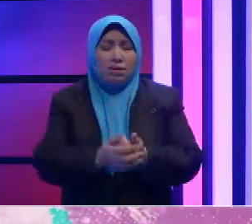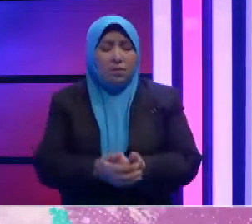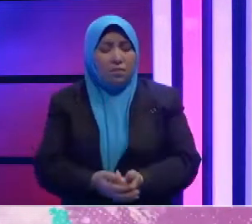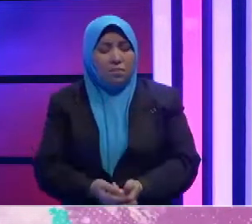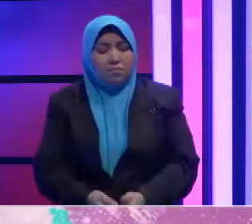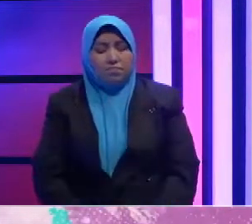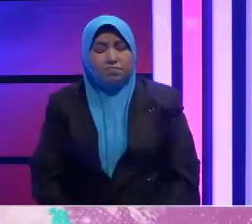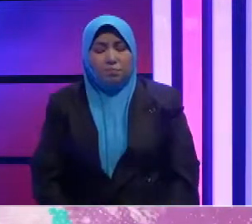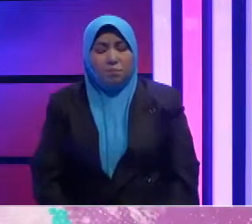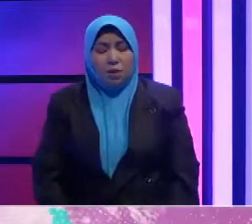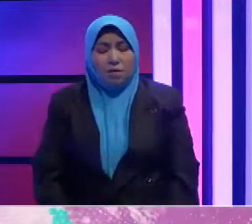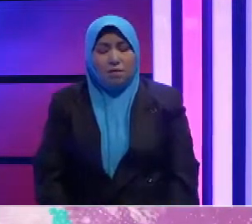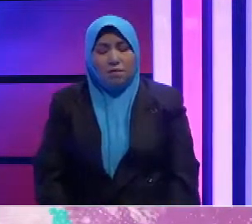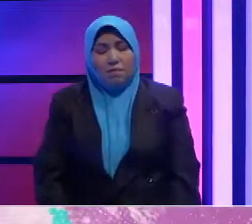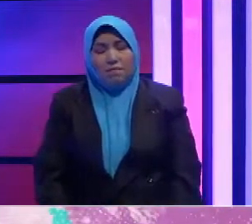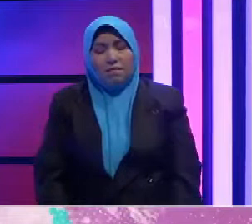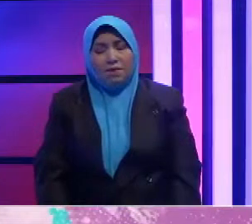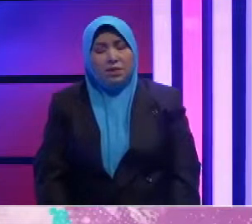أجمعين.